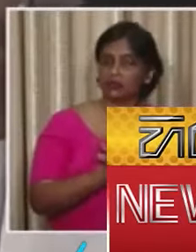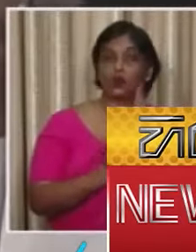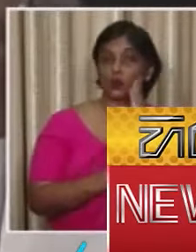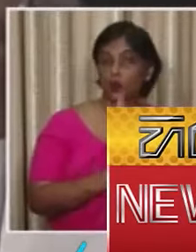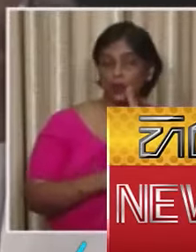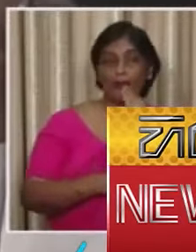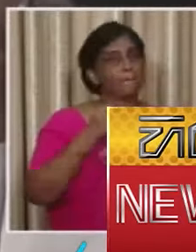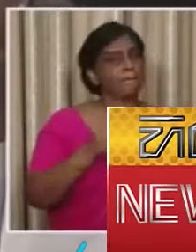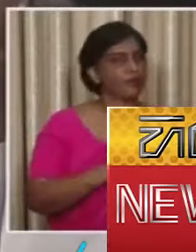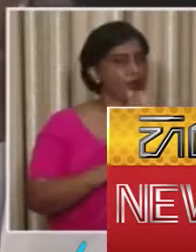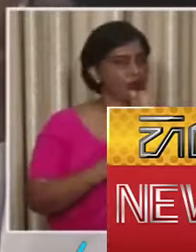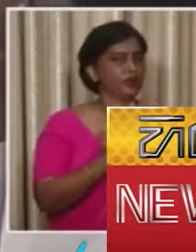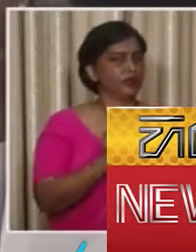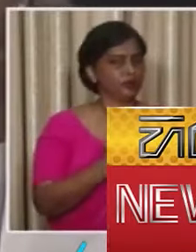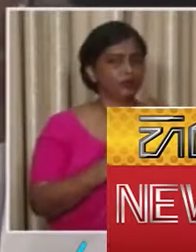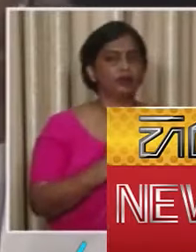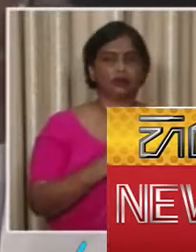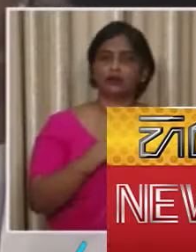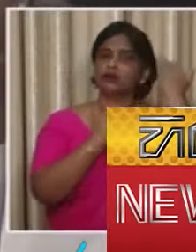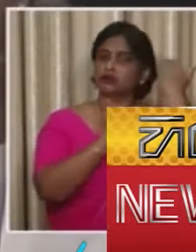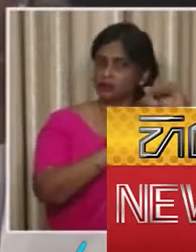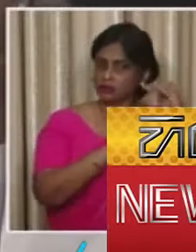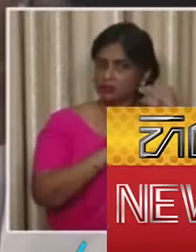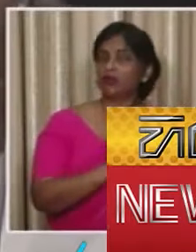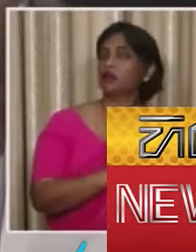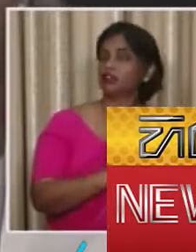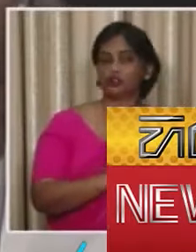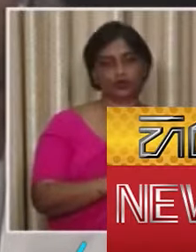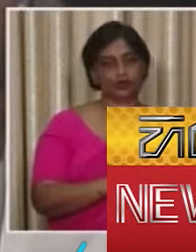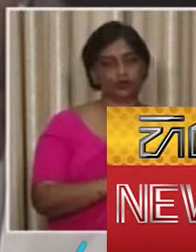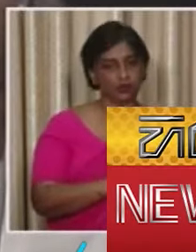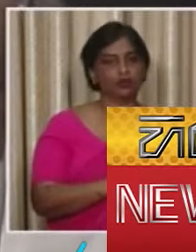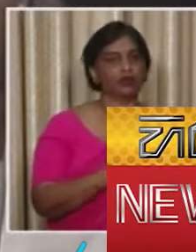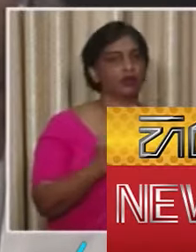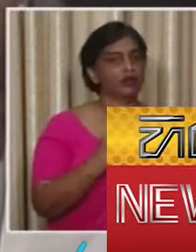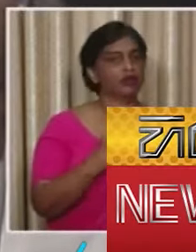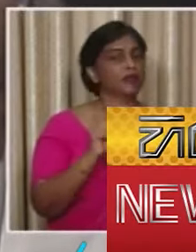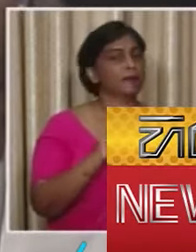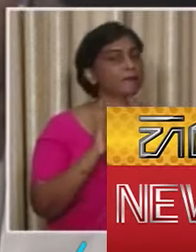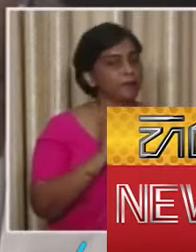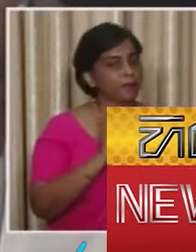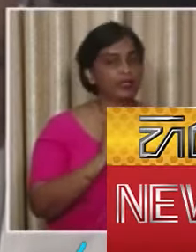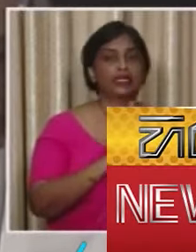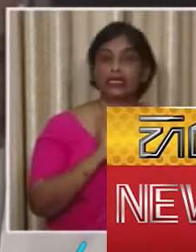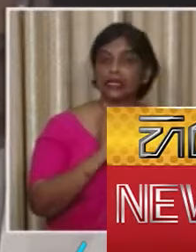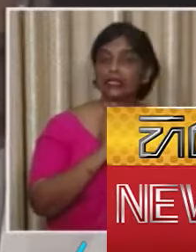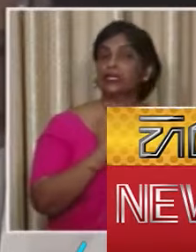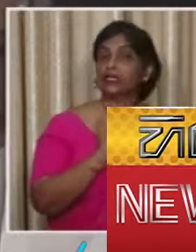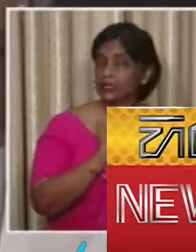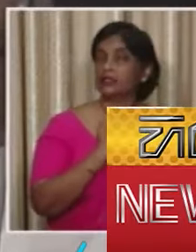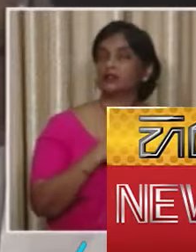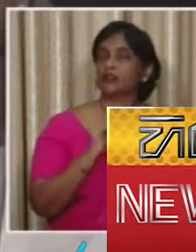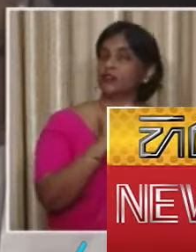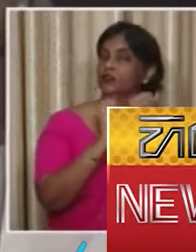විදේශ ආයෝජන තහවුරු කර ගැනීම හා අපනයන ආර්ථිකය ශක්තිමත් කරලීමට අවශ්‍ය ප්‍රතිපත්ති නීති රීති සහ